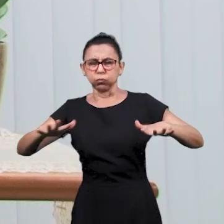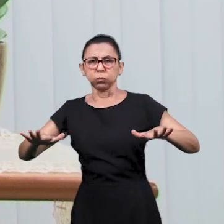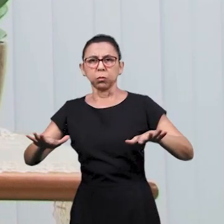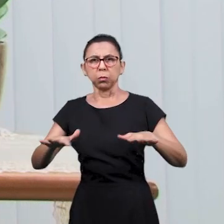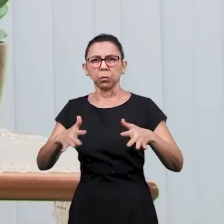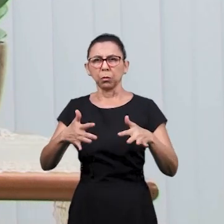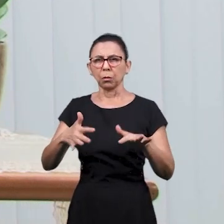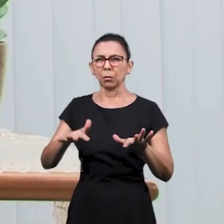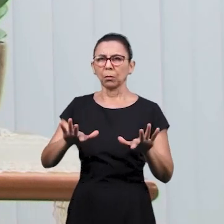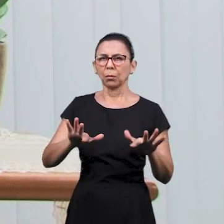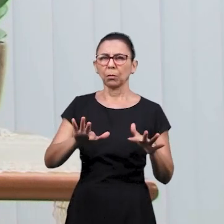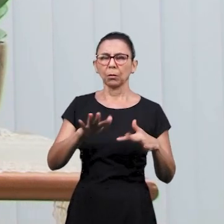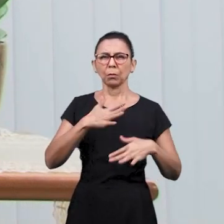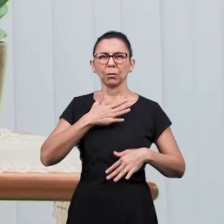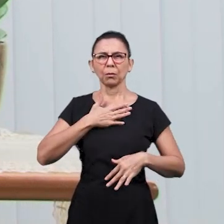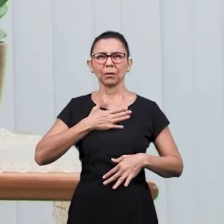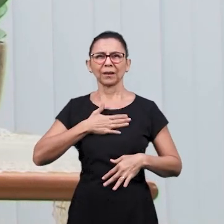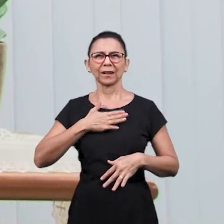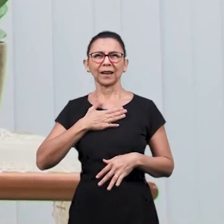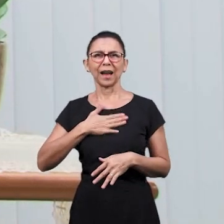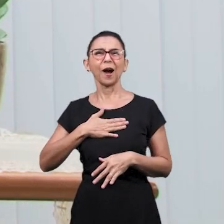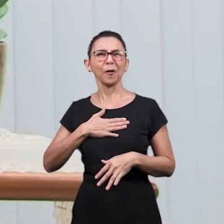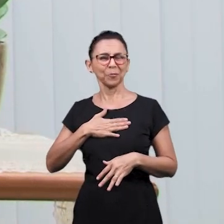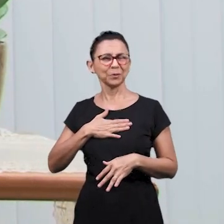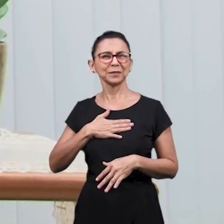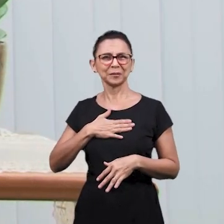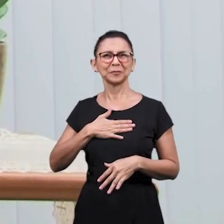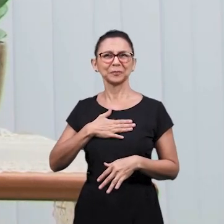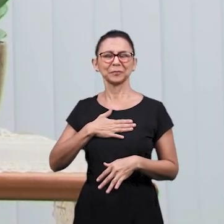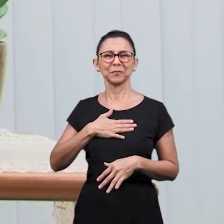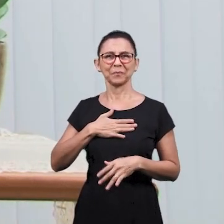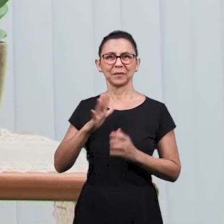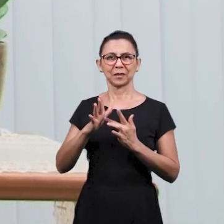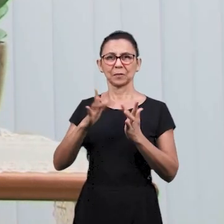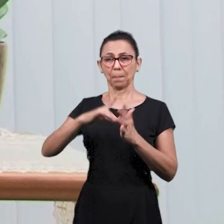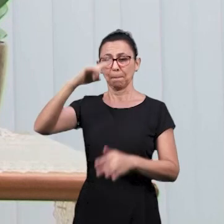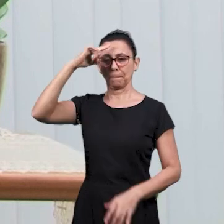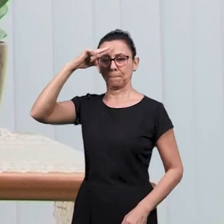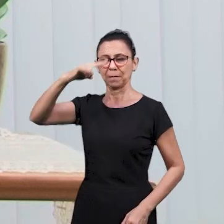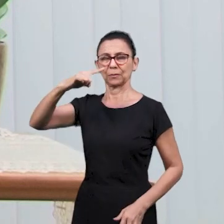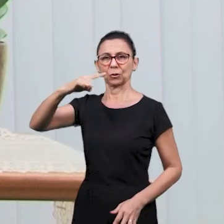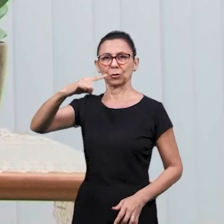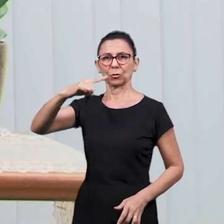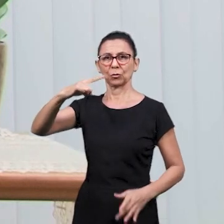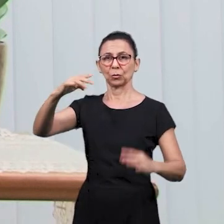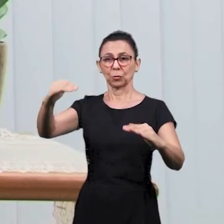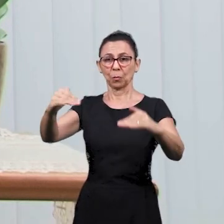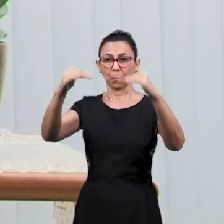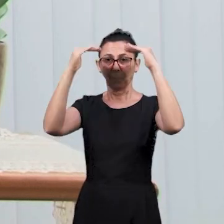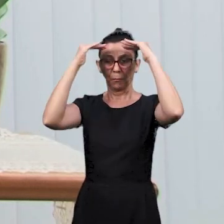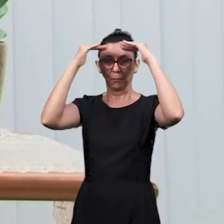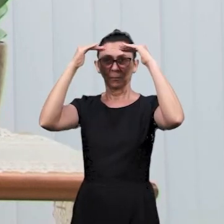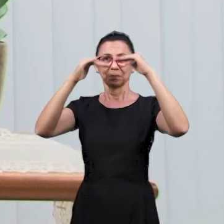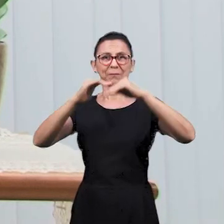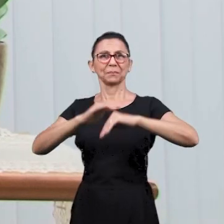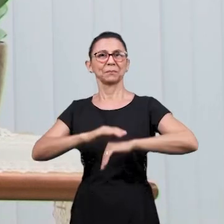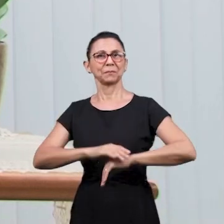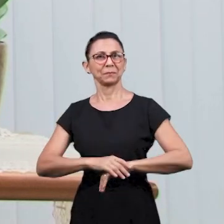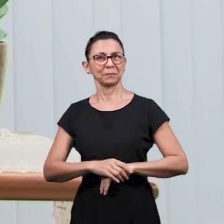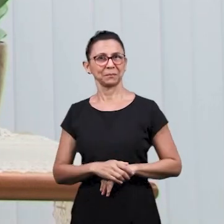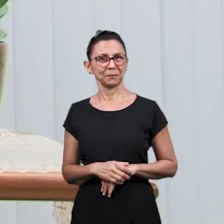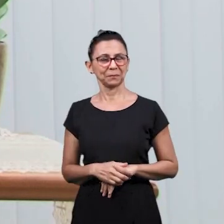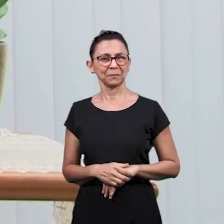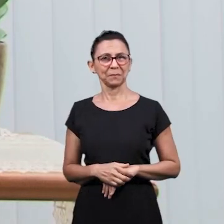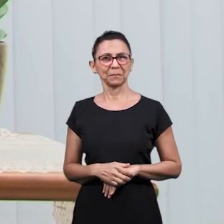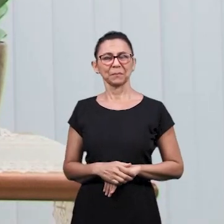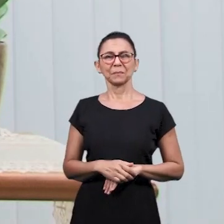Его удивились. Они начали спрашивать друг друга: «Кто сей?» Иисус есть